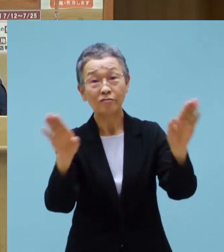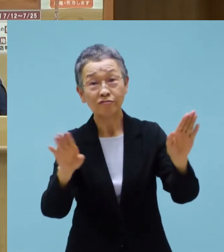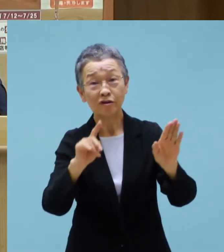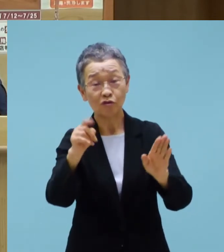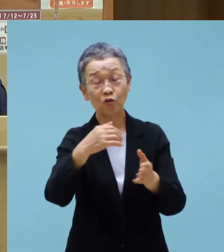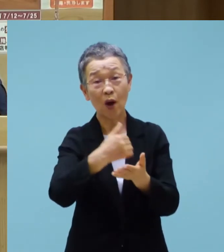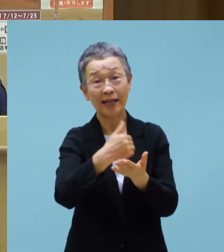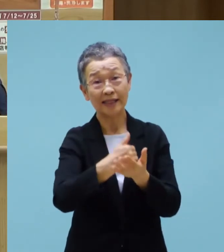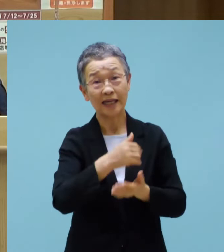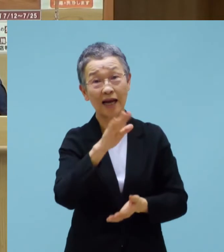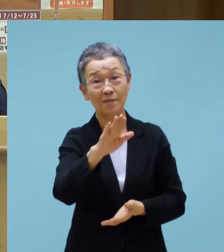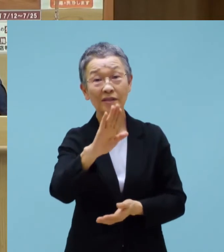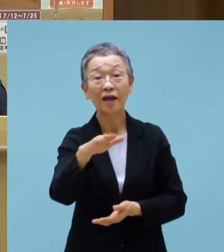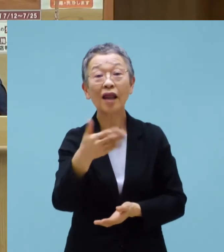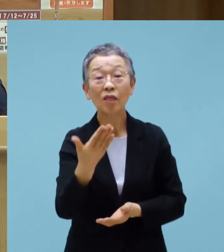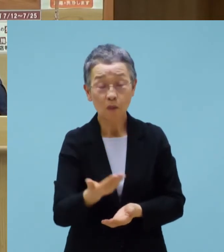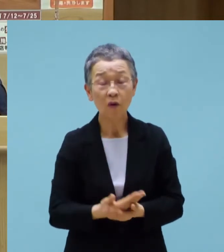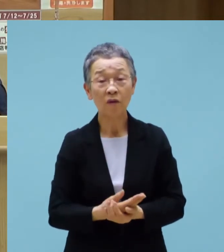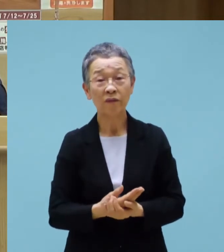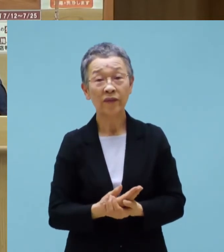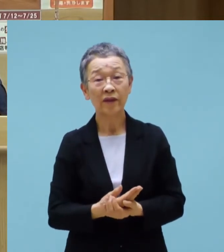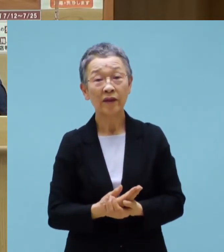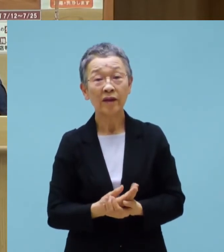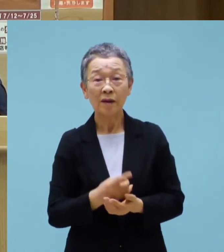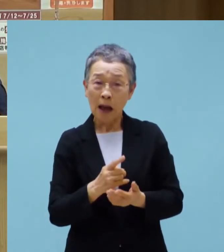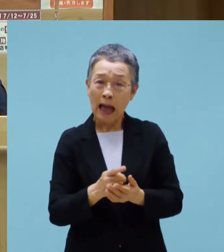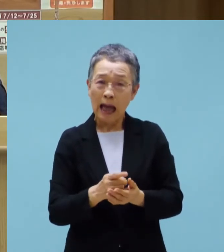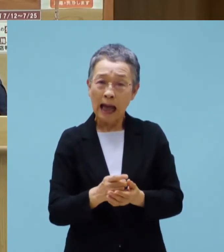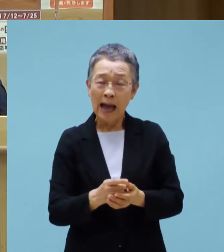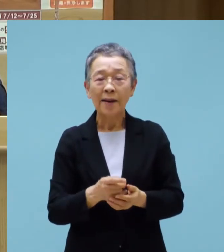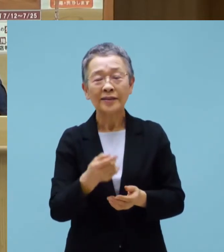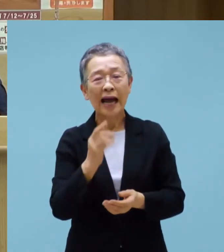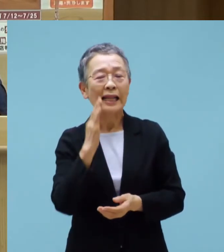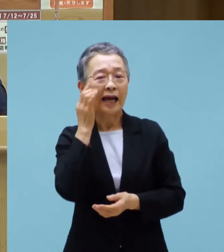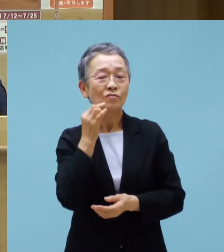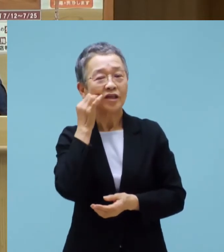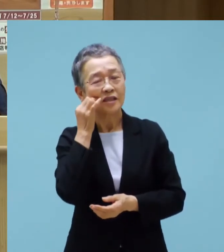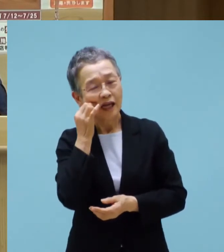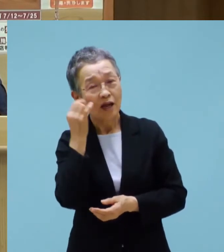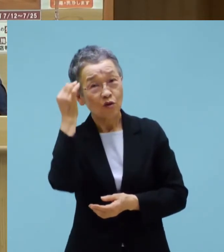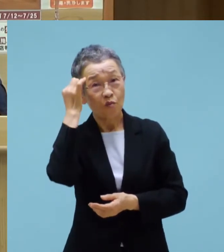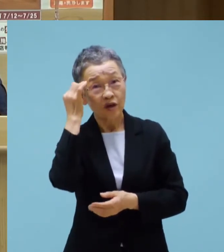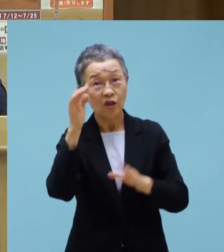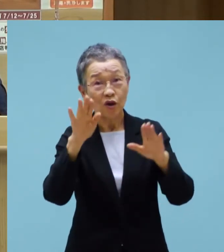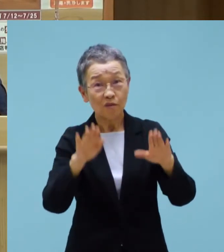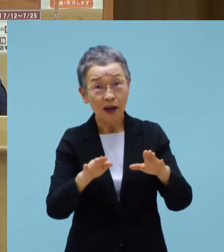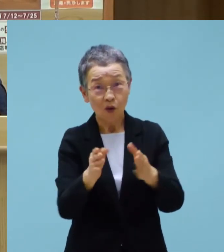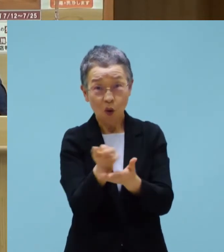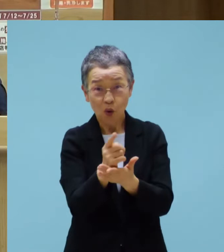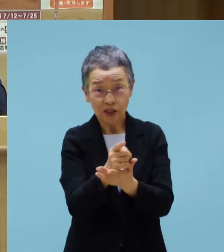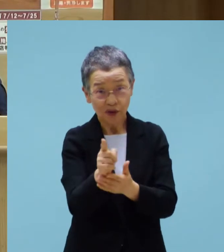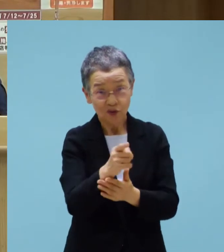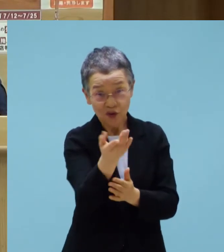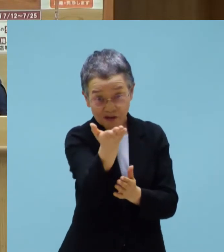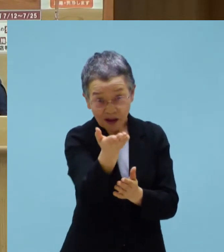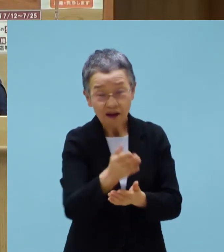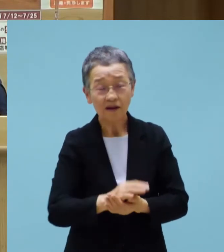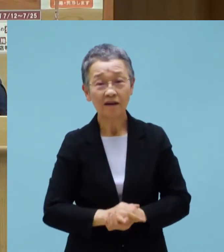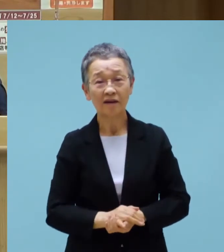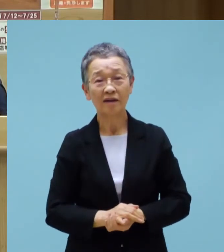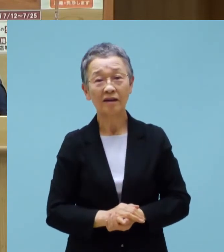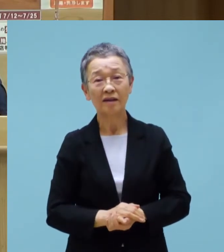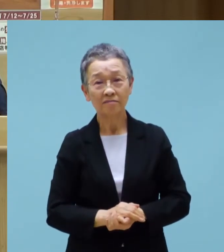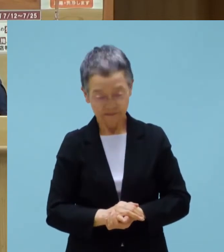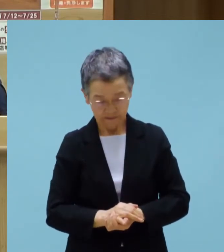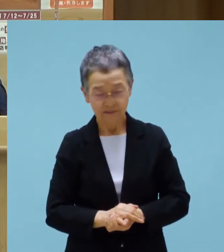ましたけれども、この状況になるとなかなか難しいように見えるんですが、現在の党の方針はいかがでしょうか。 そういった停止条